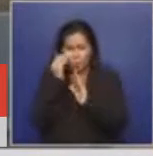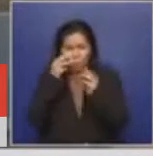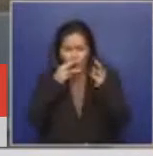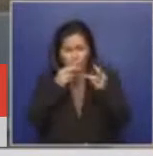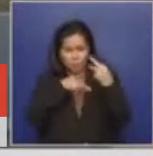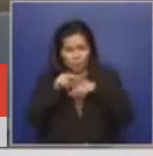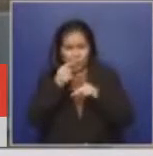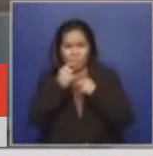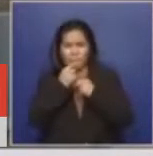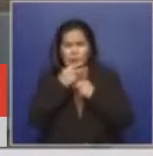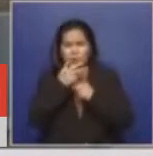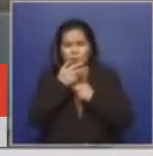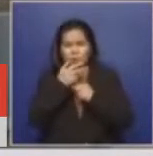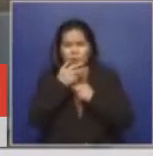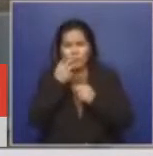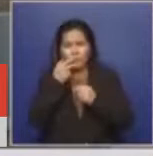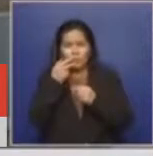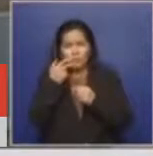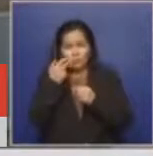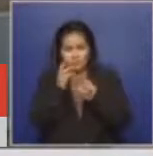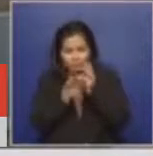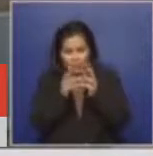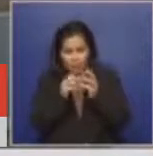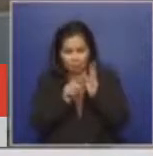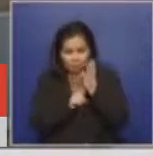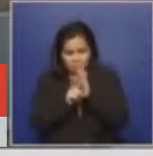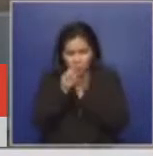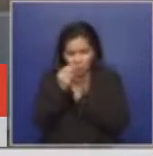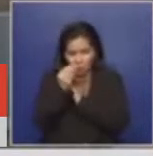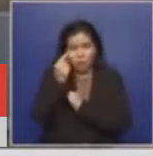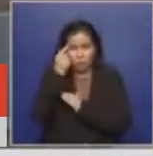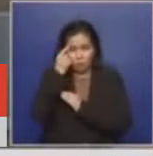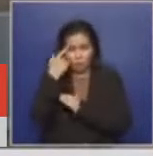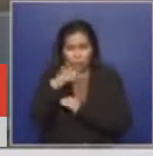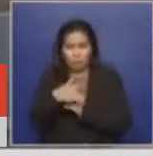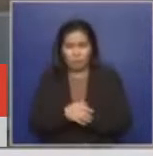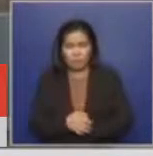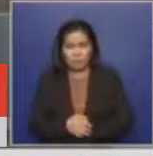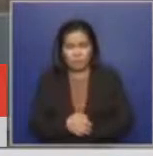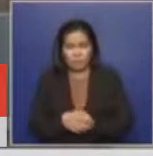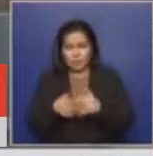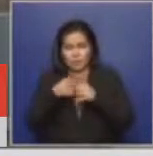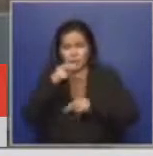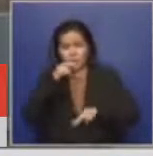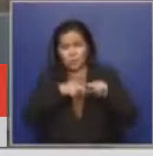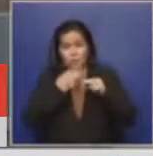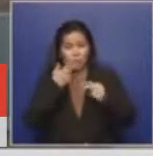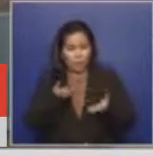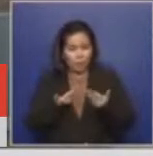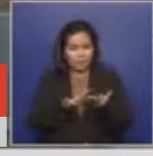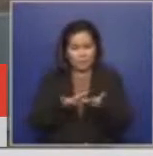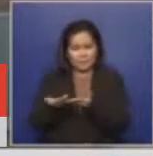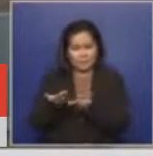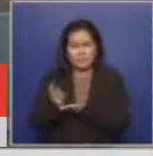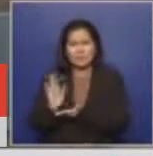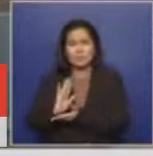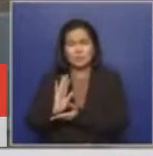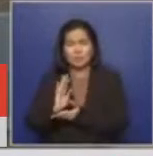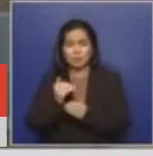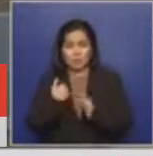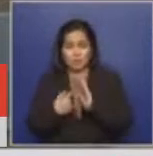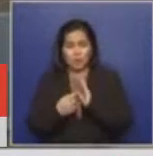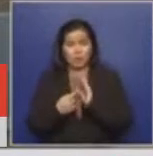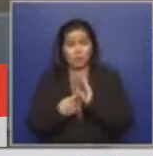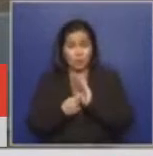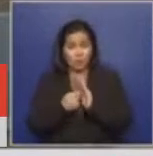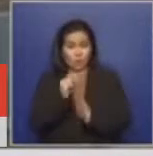ครื่องตรวจเบาหวานเนี่ยไม่จำเป็นต้องซื้อหรอกครับโรงพยาบาลมหาสารคามเนี่ยเขาบริษั